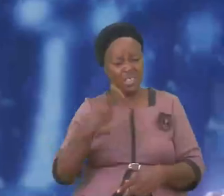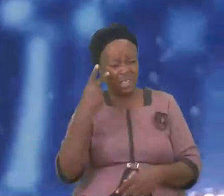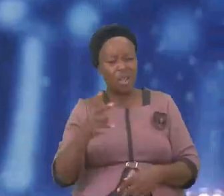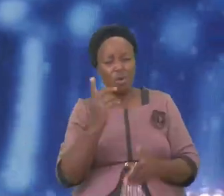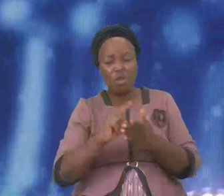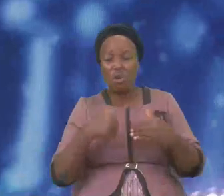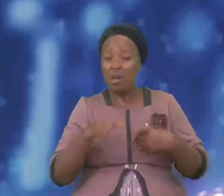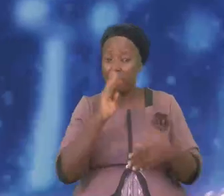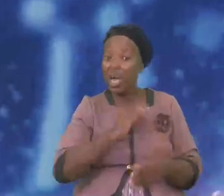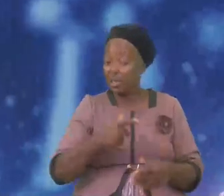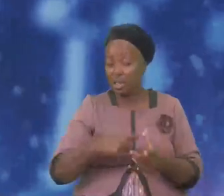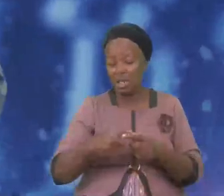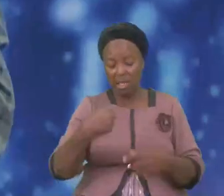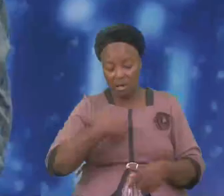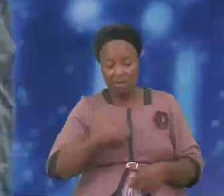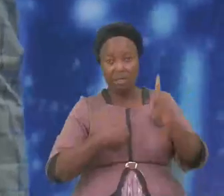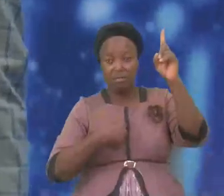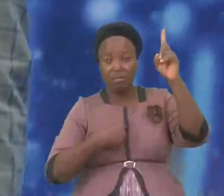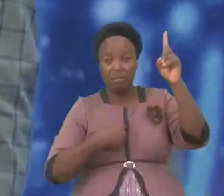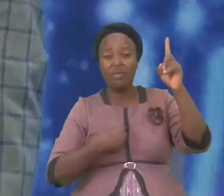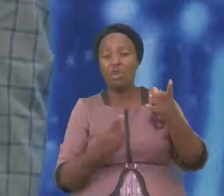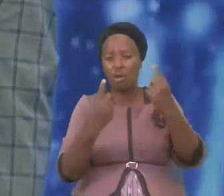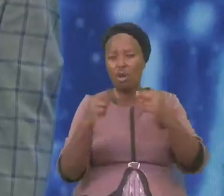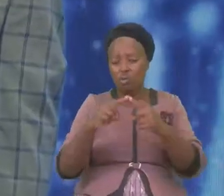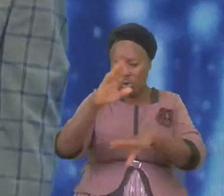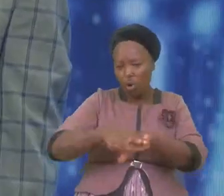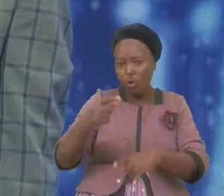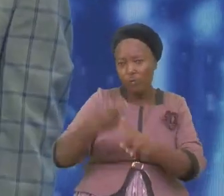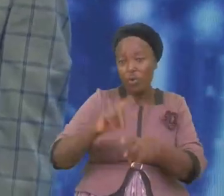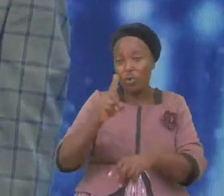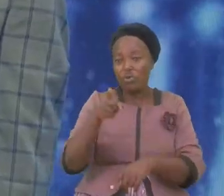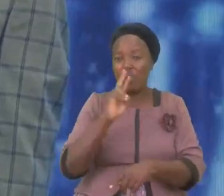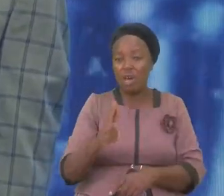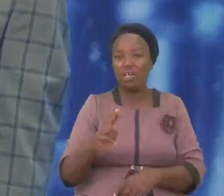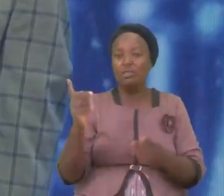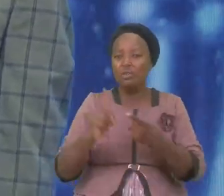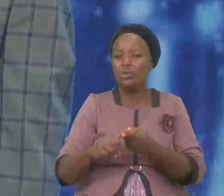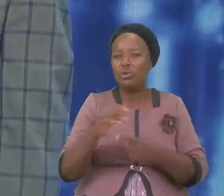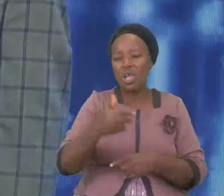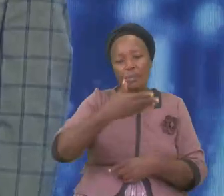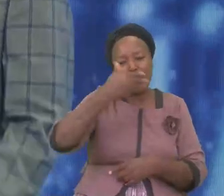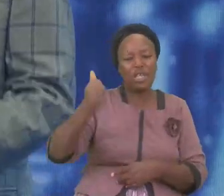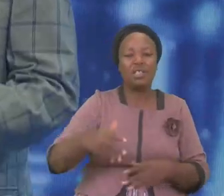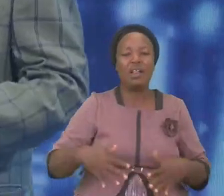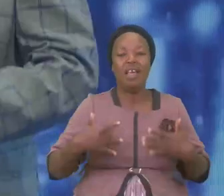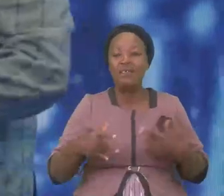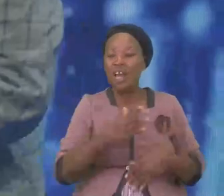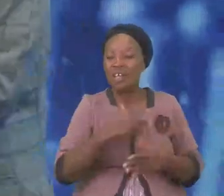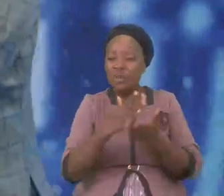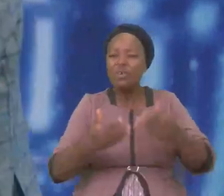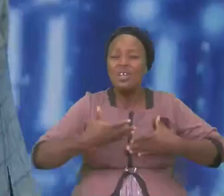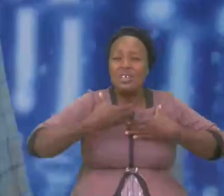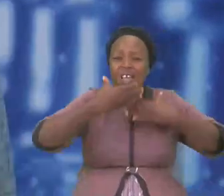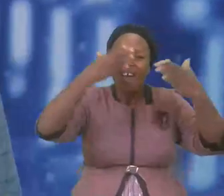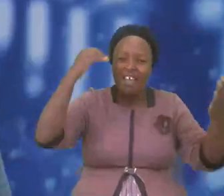là où tu étais, et je viens pour t'appeler de là où tu es, pour une meilleure vie.